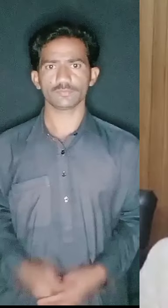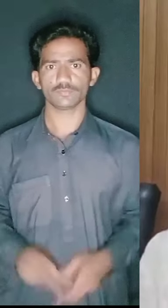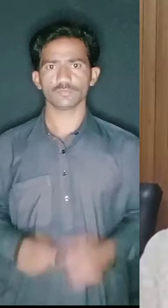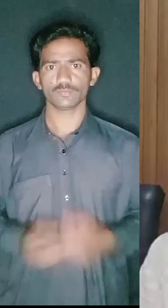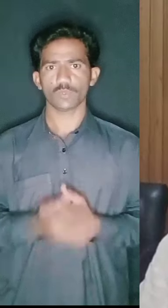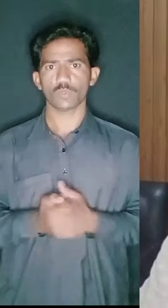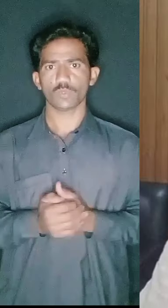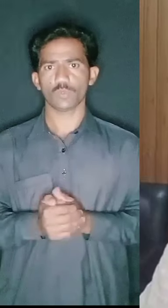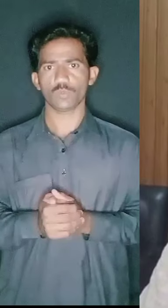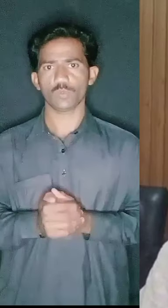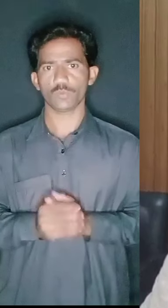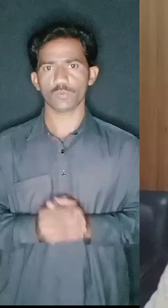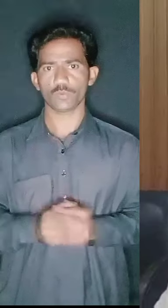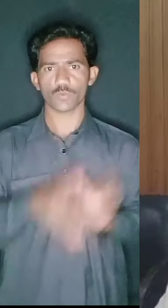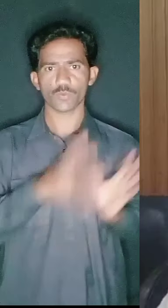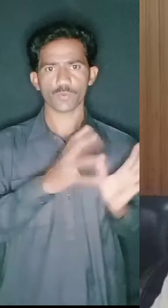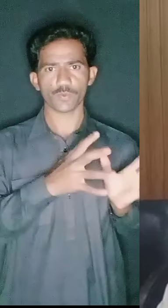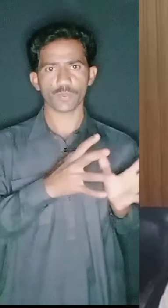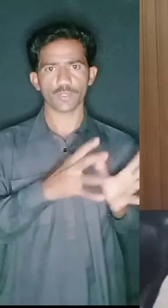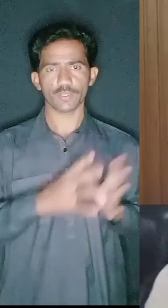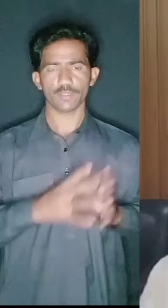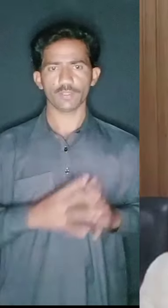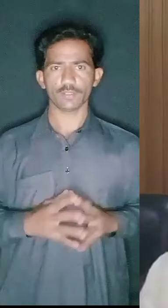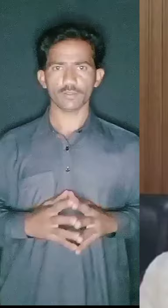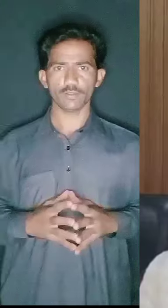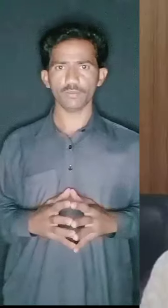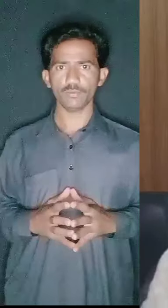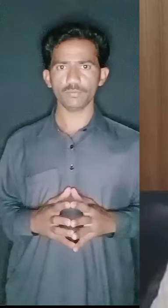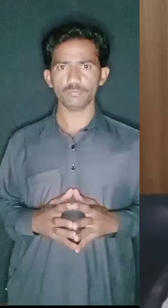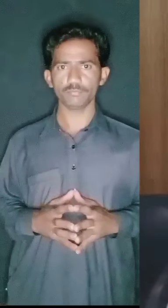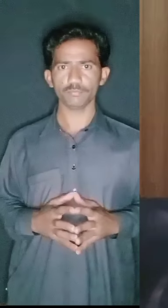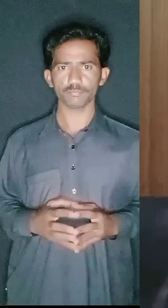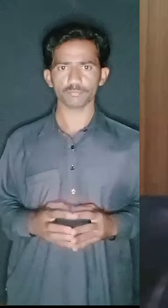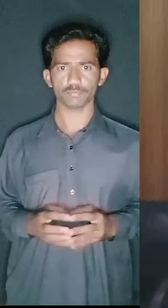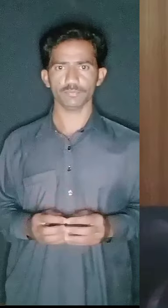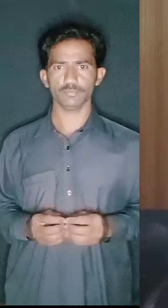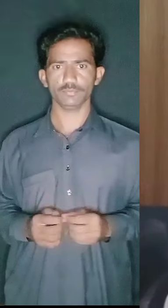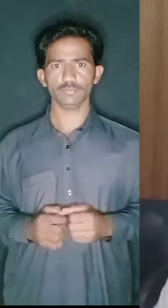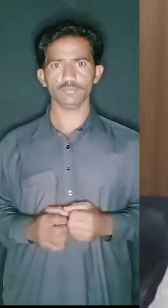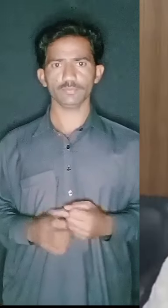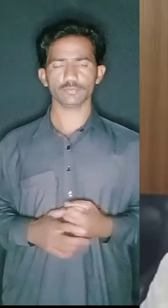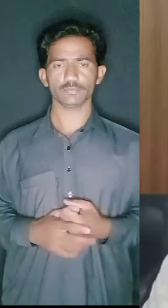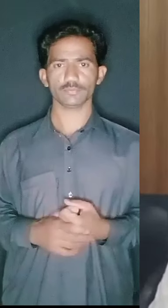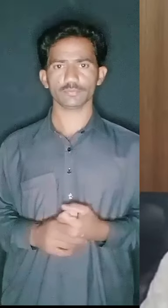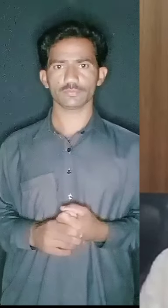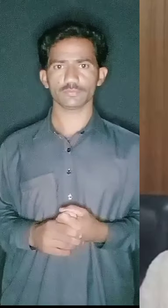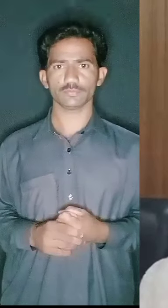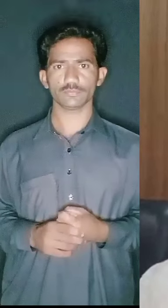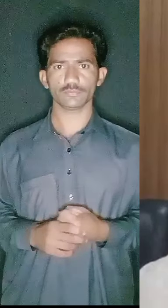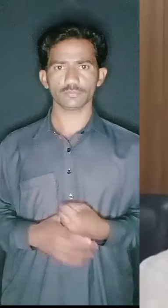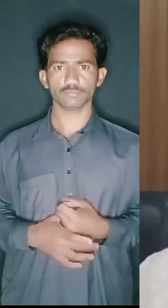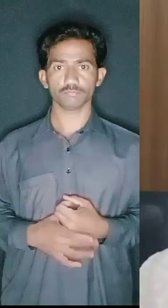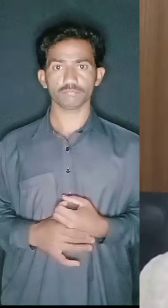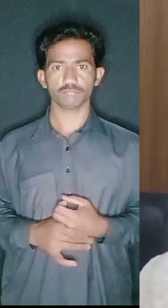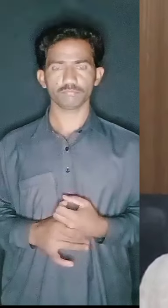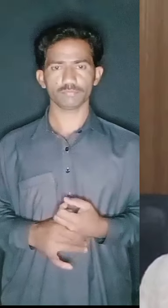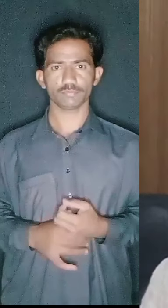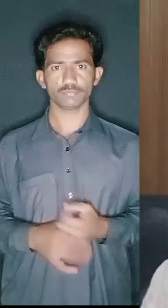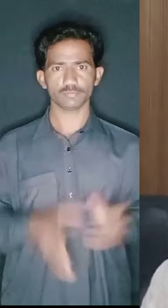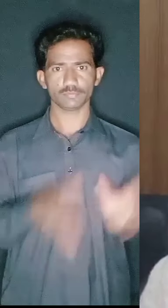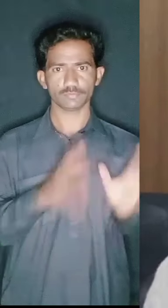आपका नाम शबनम। जी, शबनम। अच्छा, आपकी शादी को कितना अरसा हो गया?